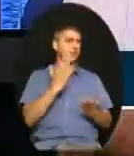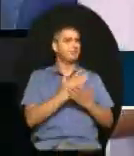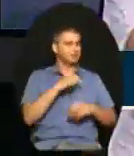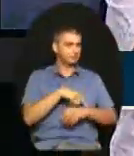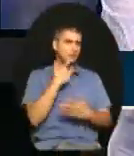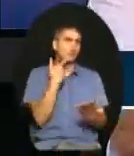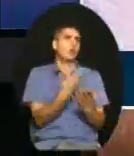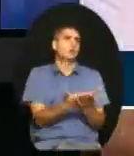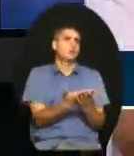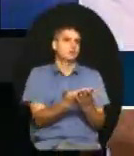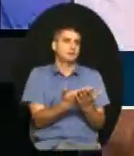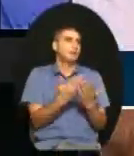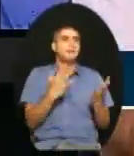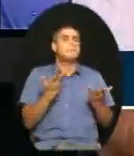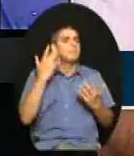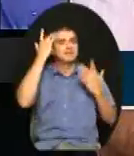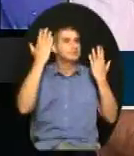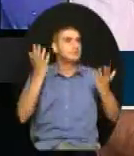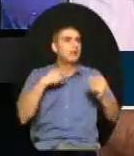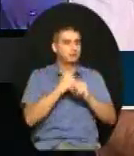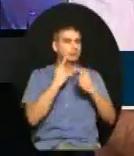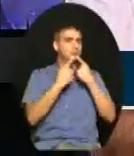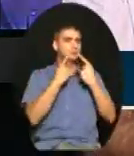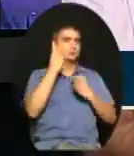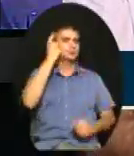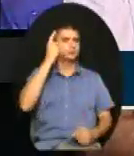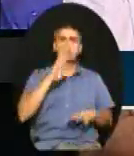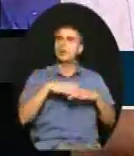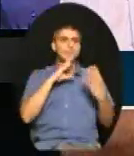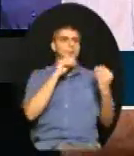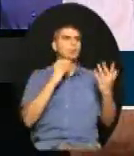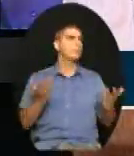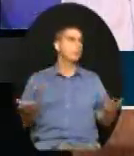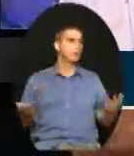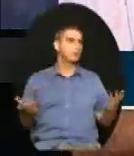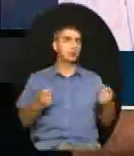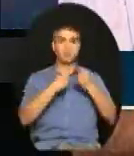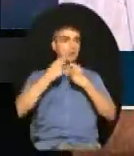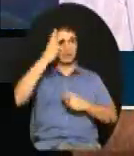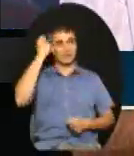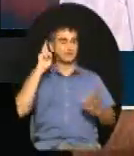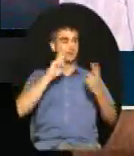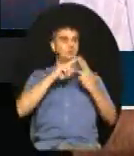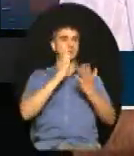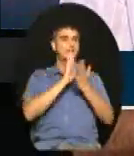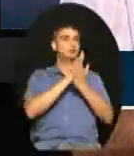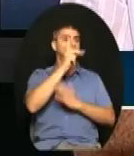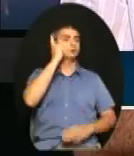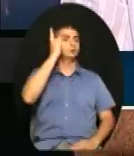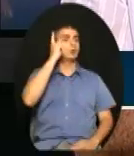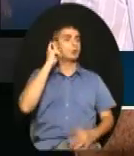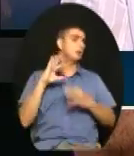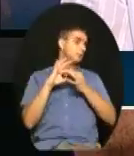שיודעו, תראה, מה זה הזיה הזו שניהלנו מסע ומתן 20 שנה, מה מדובר פה? הליגה הערבית מתכנסת כבר 12